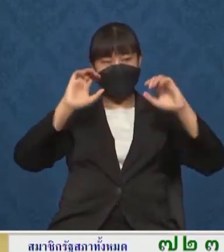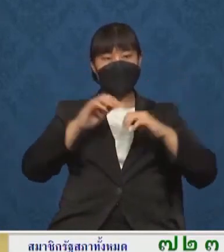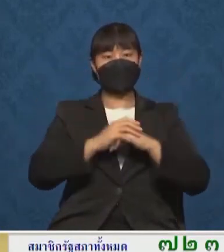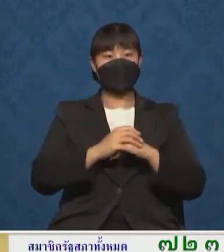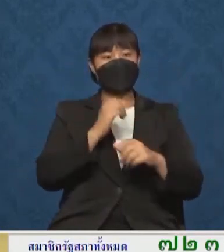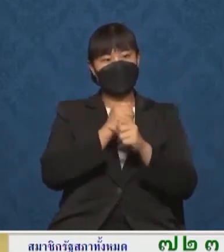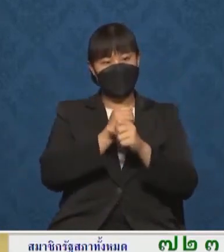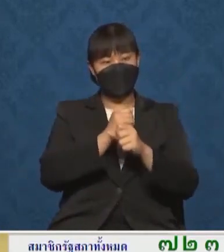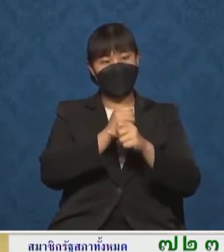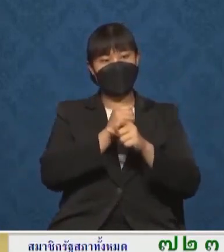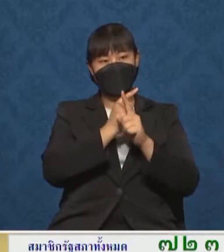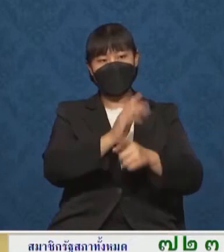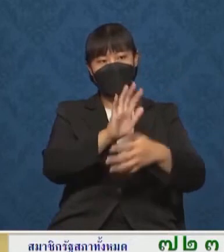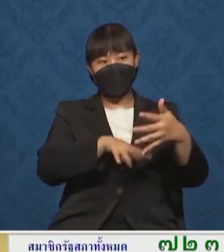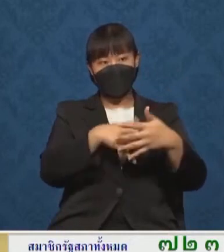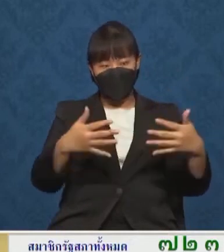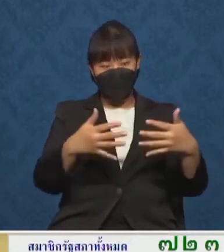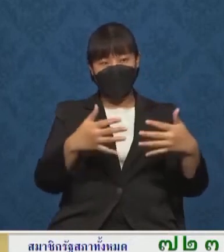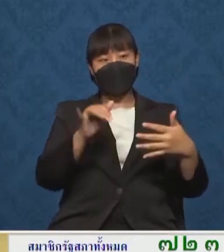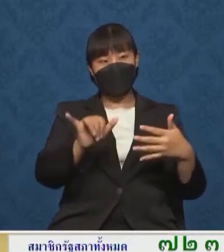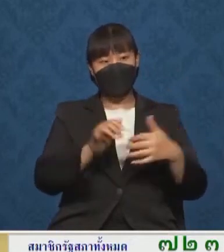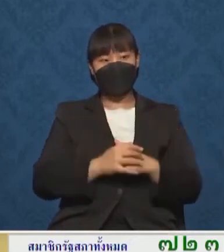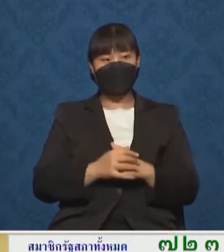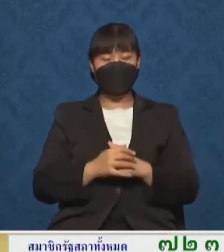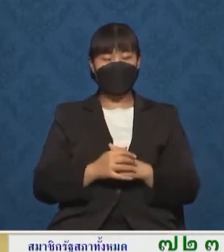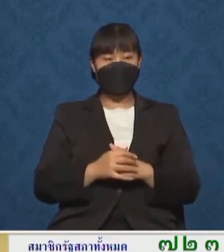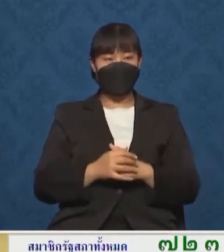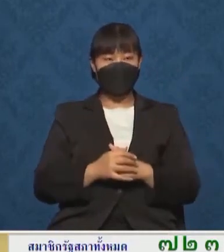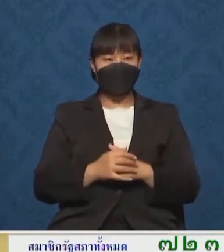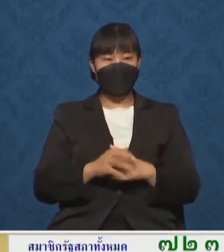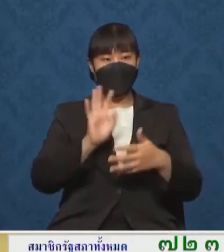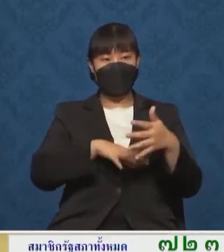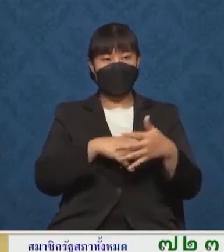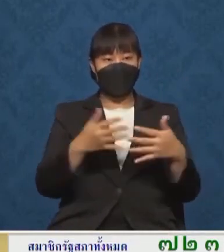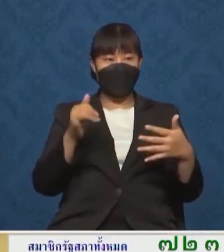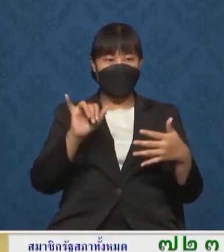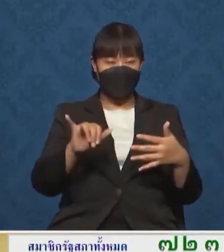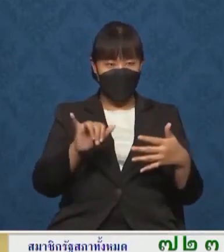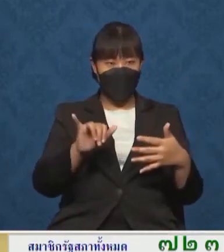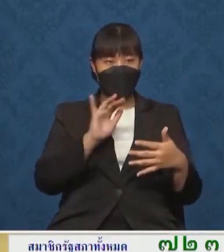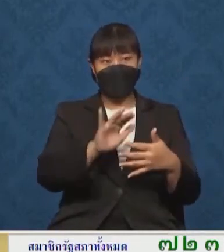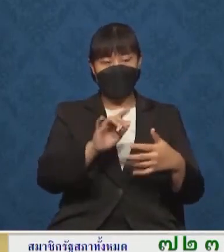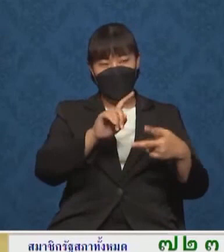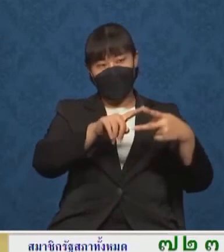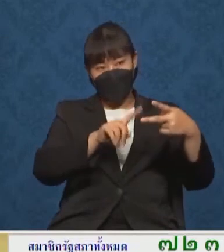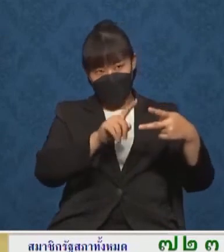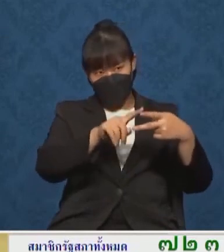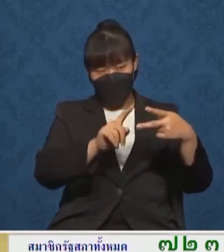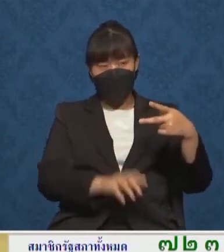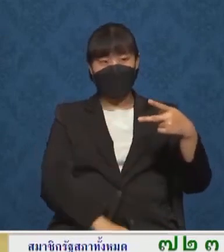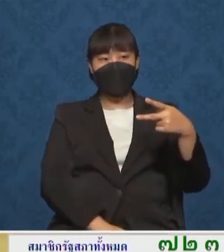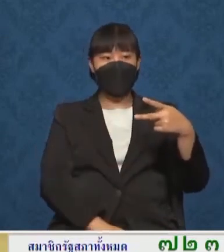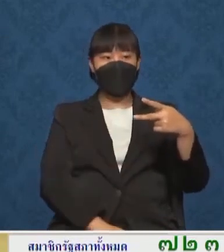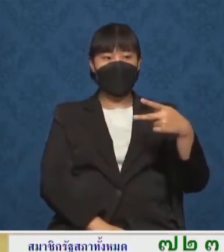ามแผนยุทธศาสตร์ชาติทีนี้ถ้าท่านเห็นทั้งแผนยุทธศาสตร์ชาติของเอสโตเนียก็ดีแผนยุทธศาสตร์ชาติของ